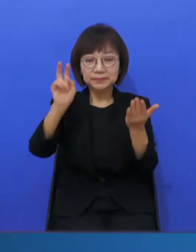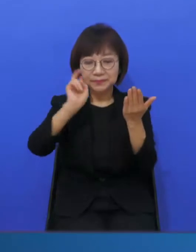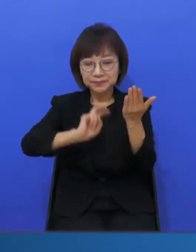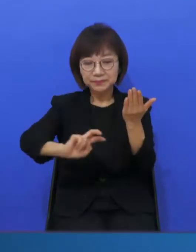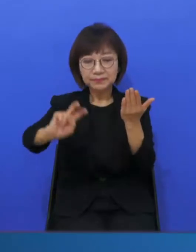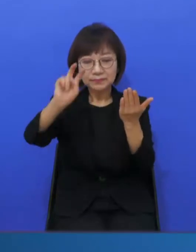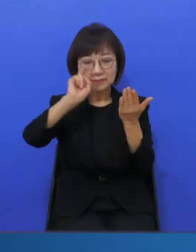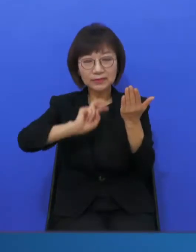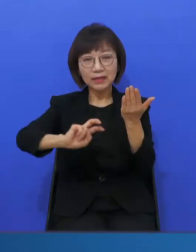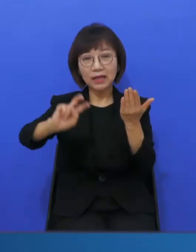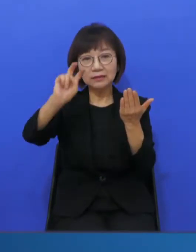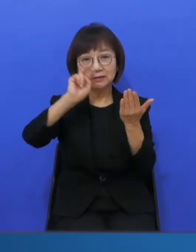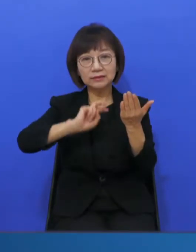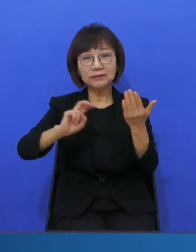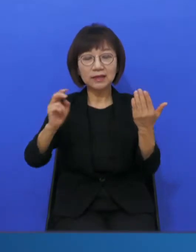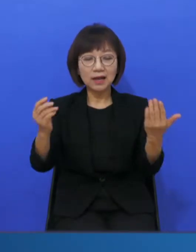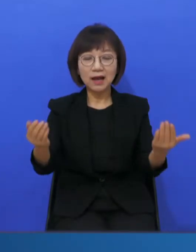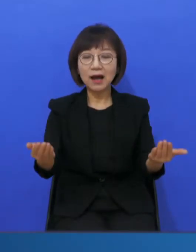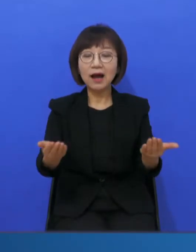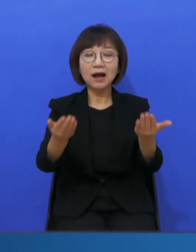드리세